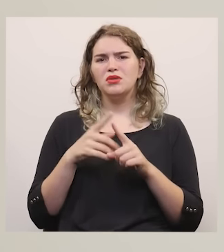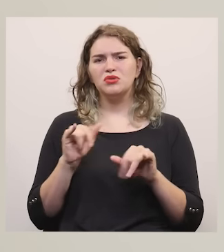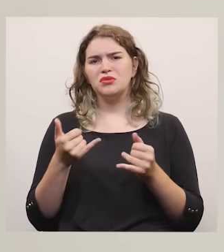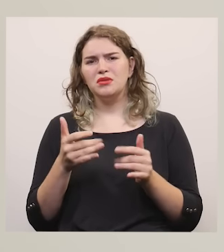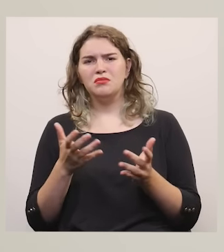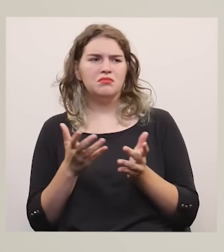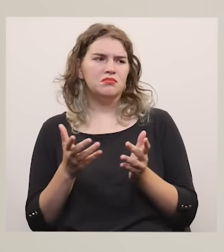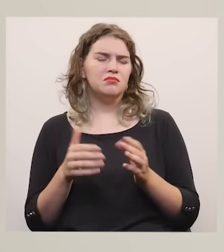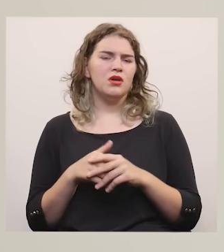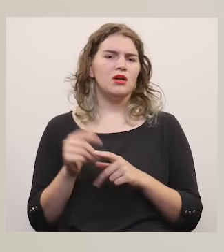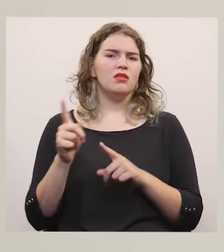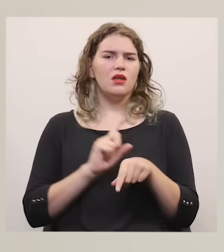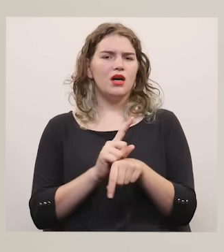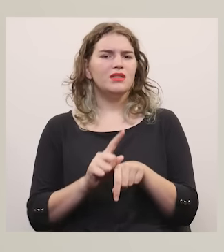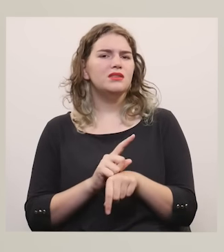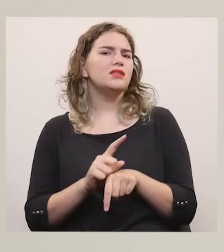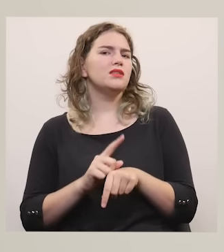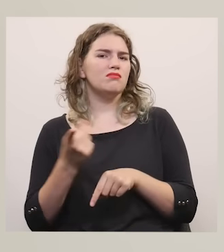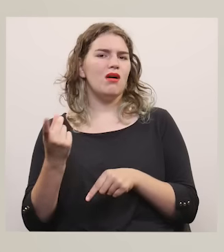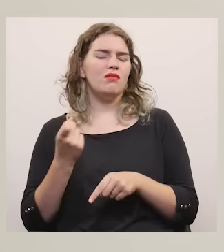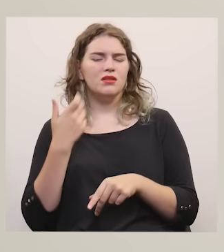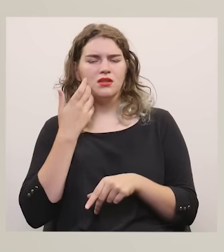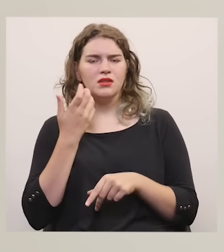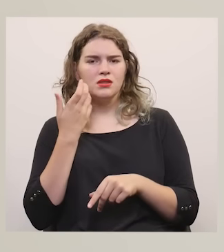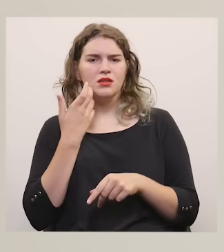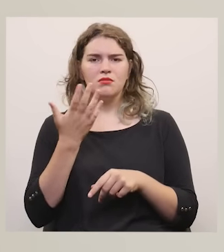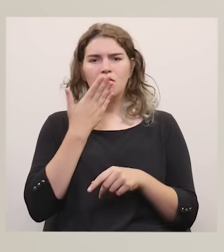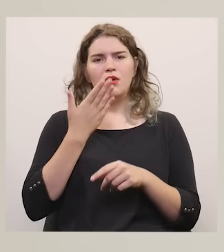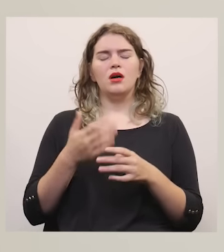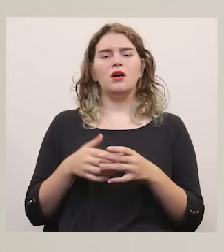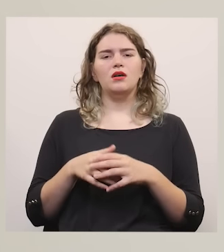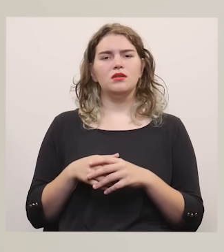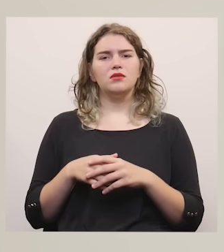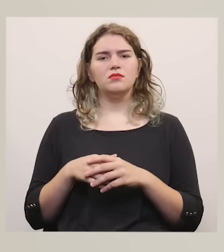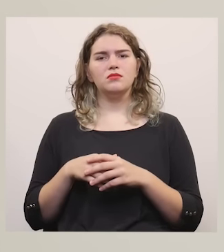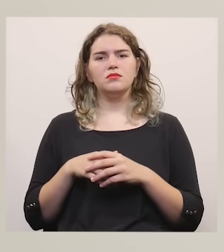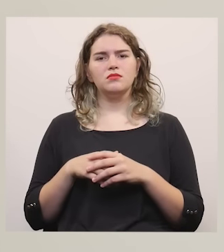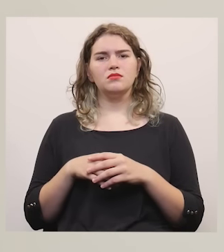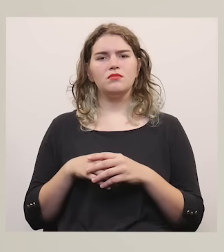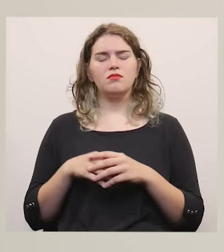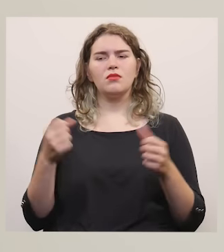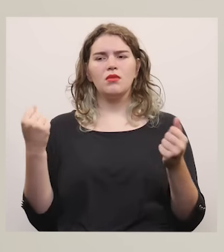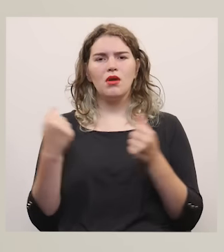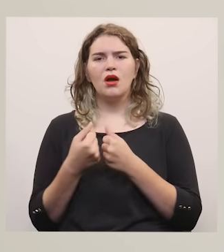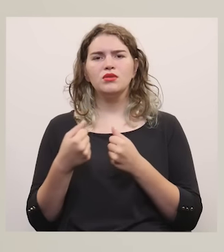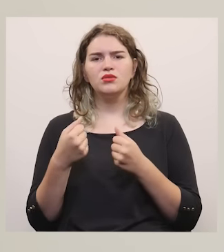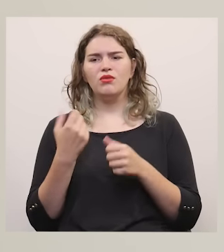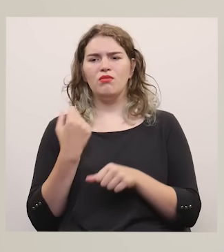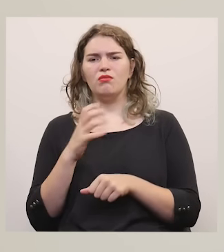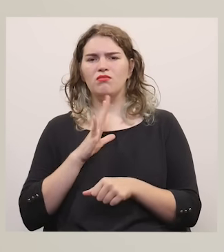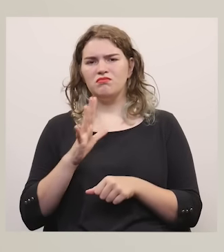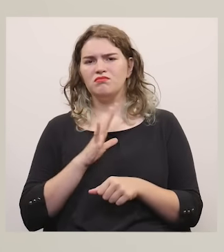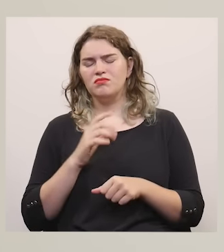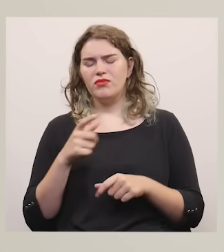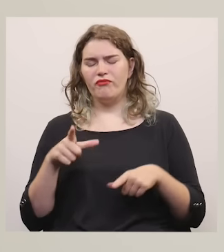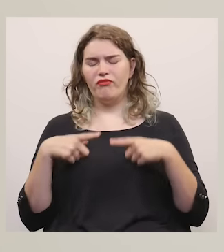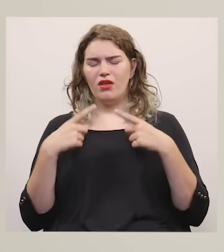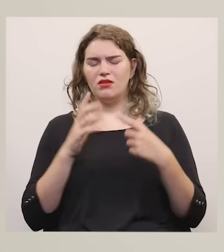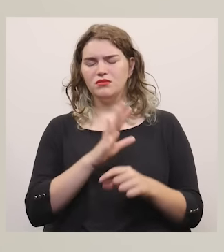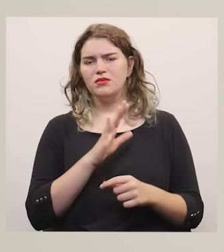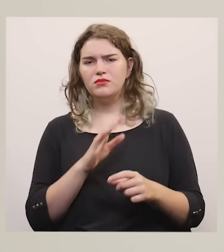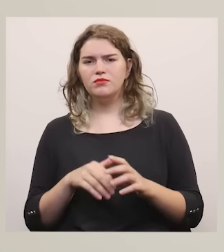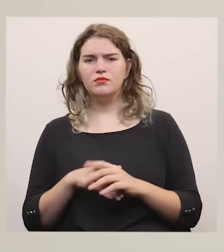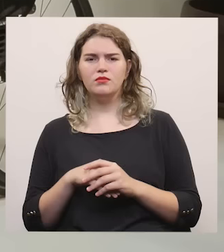exact ce se întâmplă, dar a venit un moment care pare un accident cumplit în viața